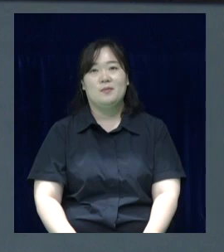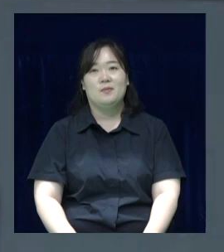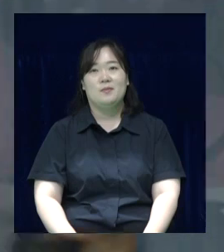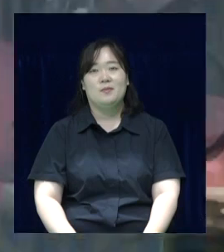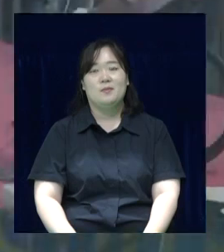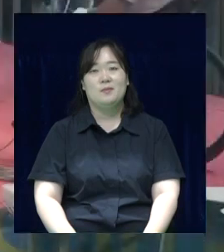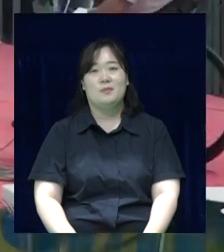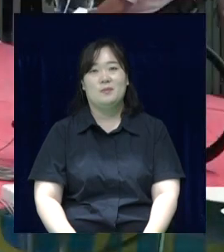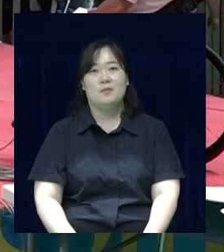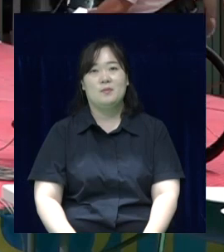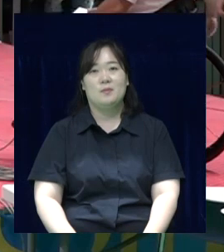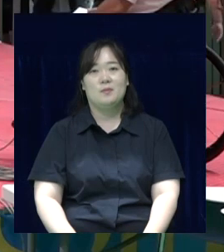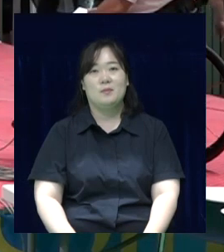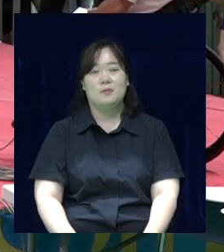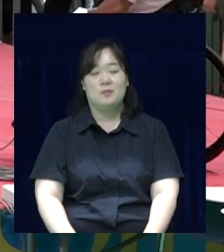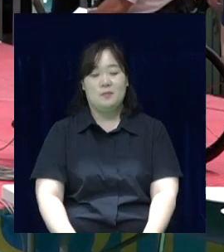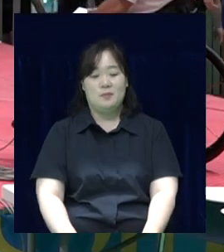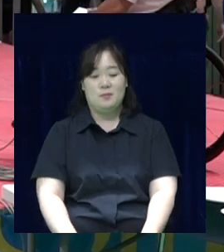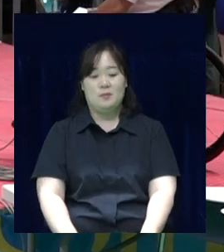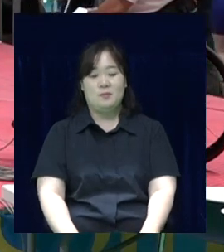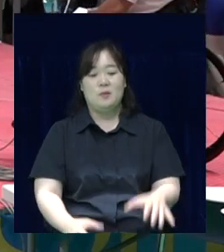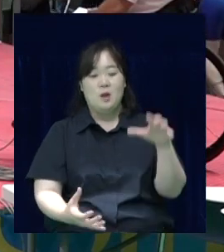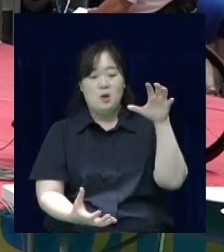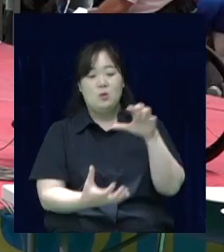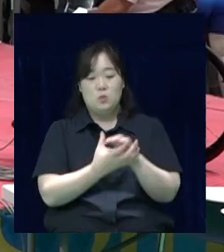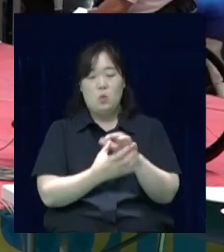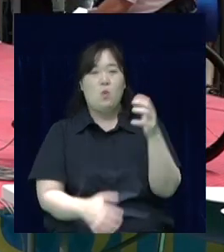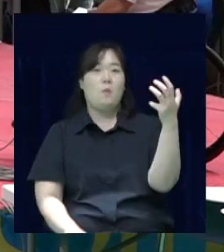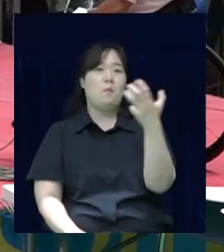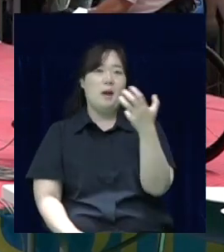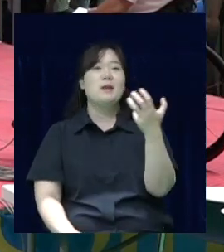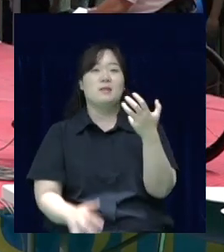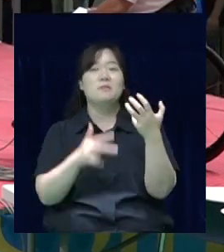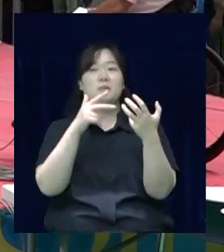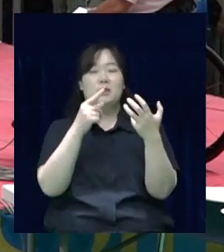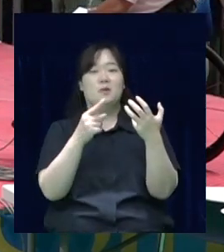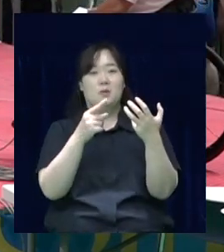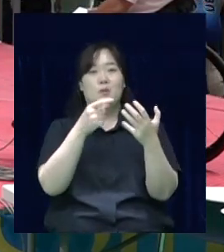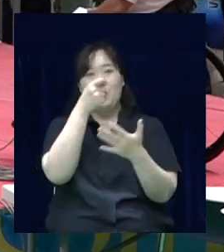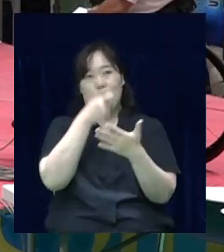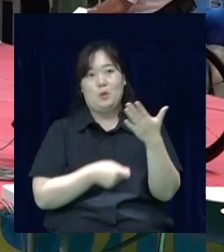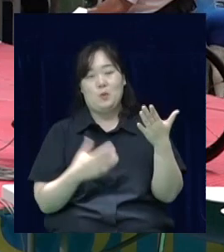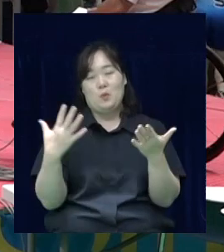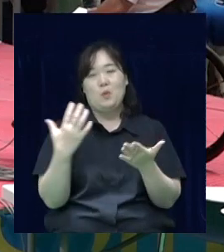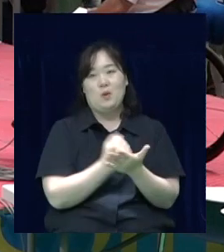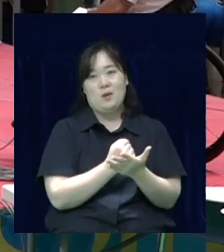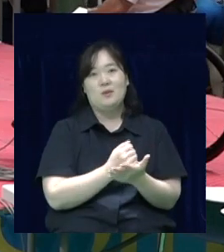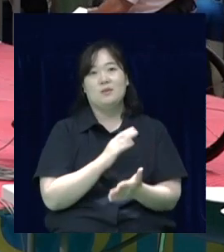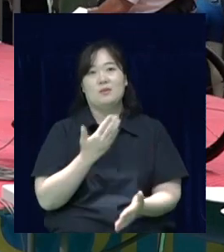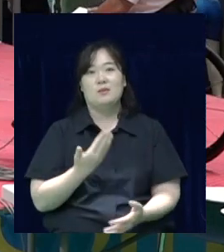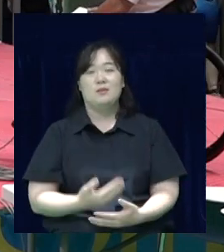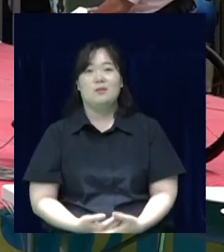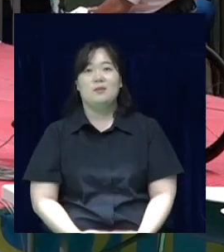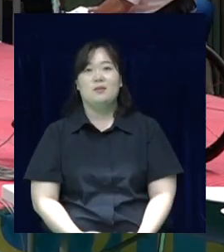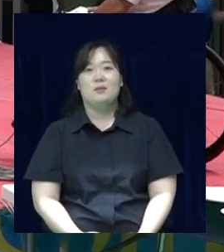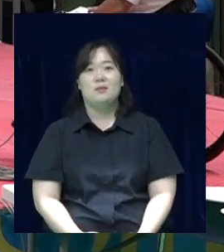이렇게 최종 기록은 웨이트리프팅 80, 총합 80kg을 선택 정하게 됐습니다.